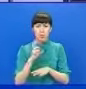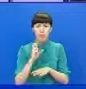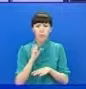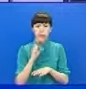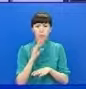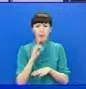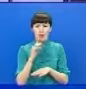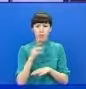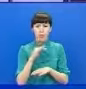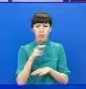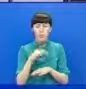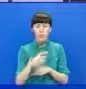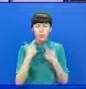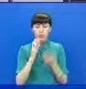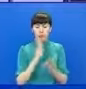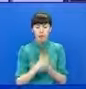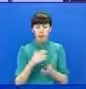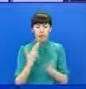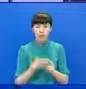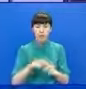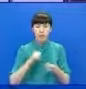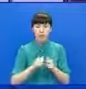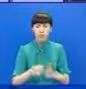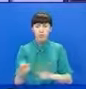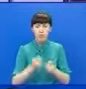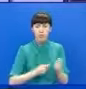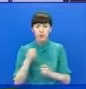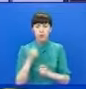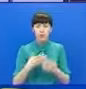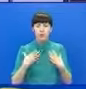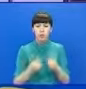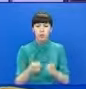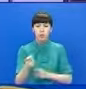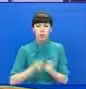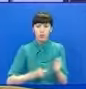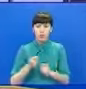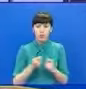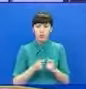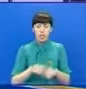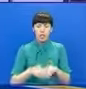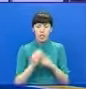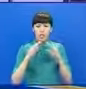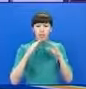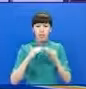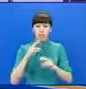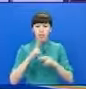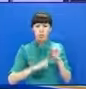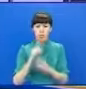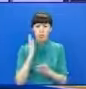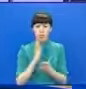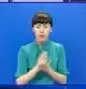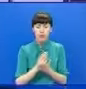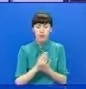Бейбекұлының хабардар осы мәселе бойынша біз департаменттерінен, денсаулық сақтау департаменттерінің жаңа ғимараттар салынуына байланысты сол